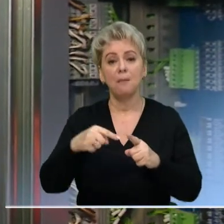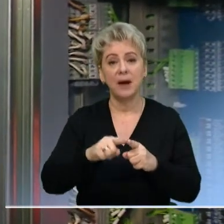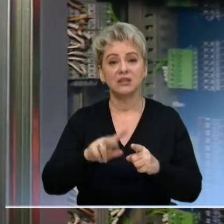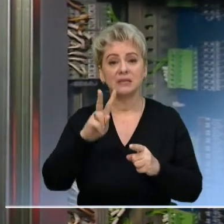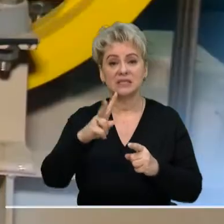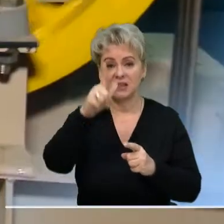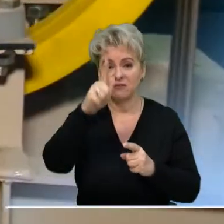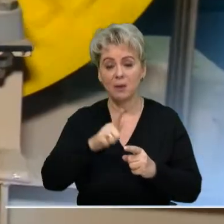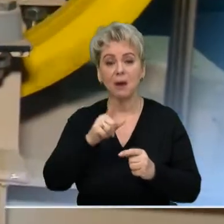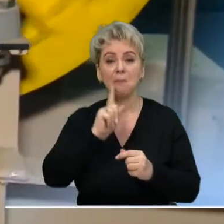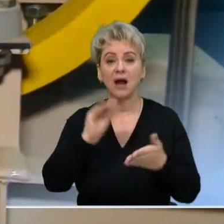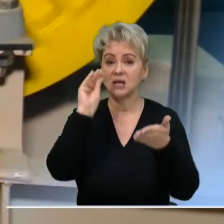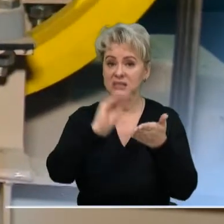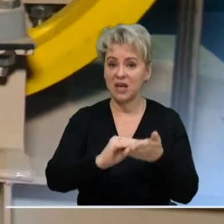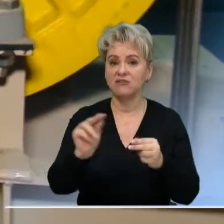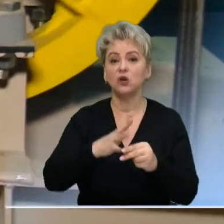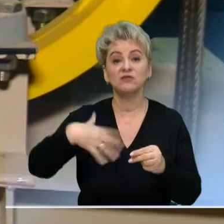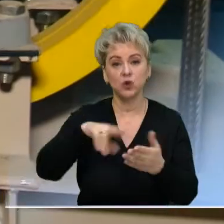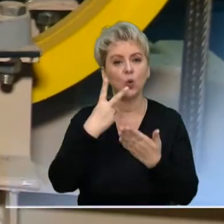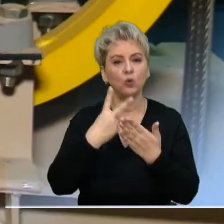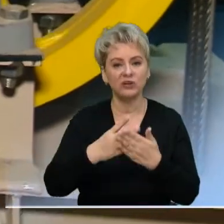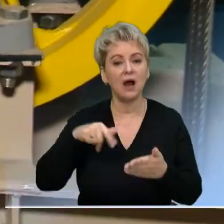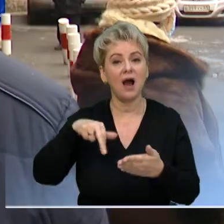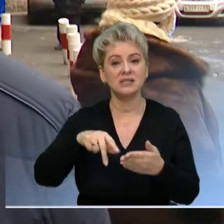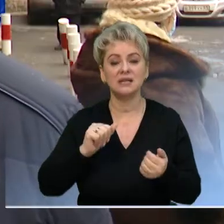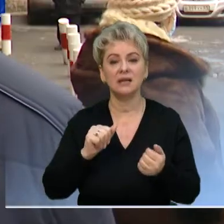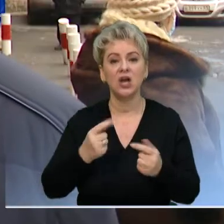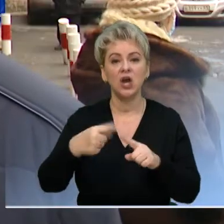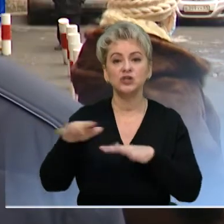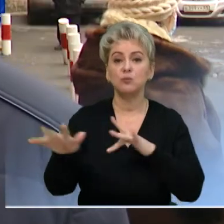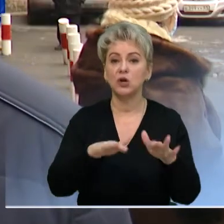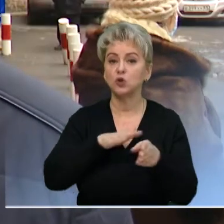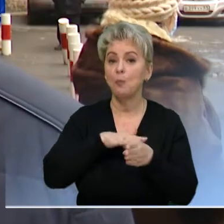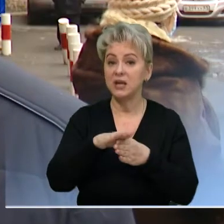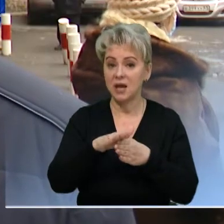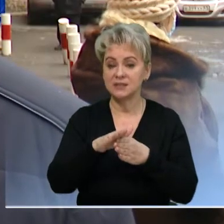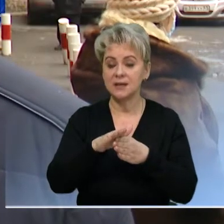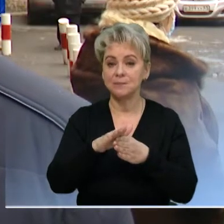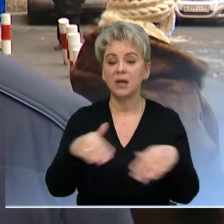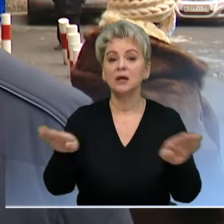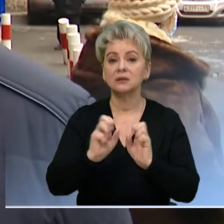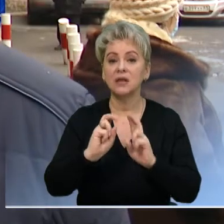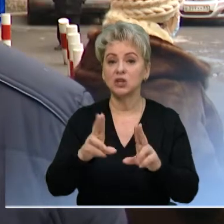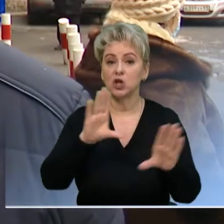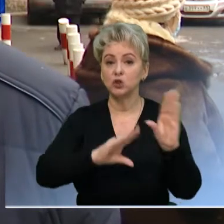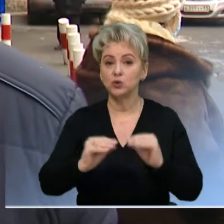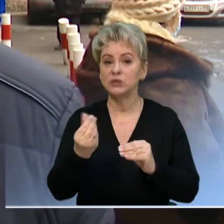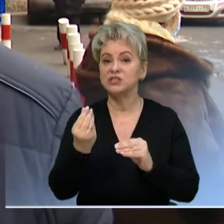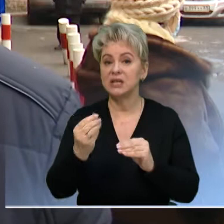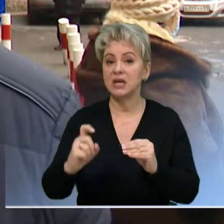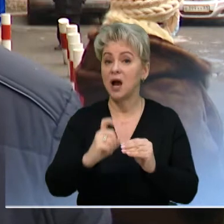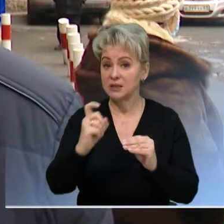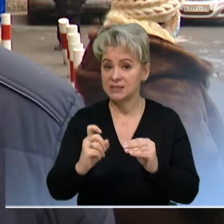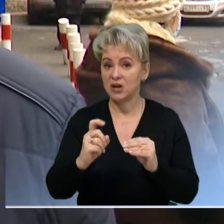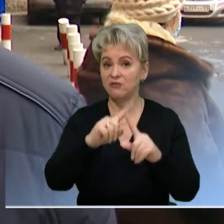два месяца, пока ставили, все оценили, ходили пешком. Эти мероприятия, они выполняются так, как за счет средств